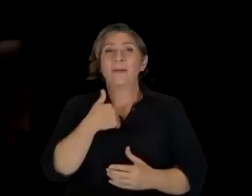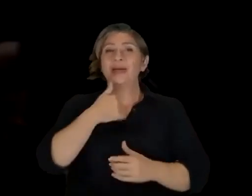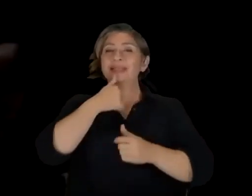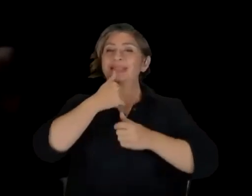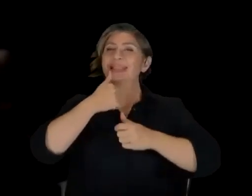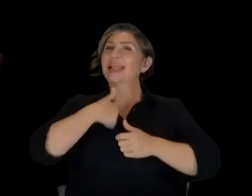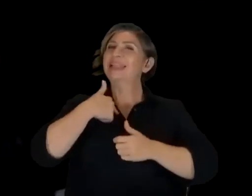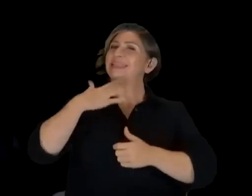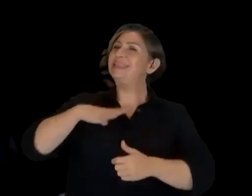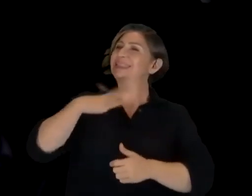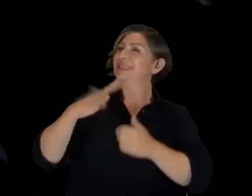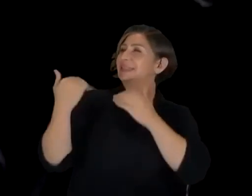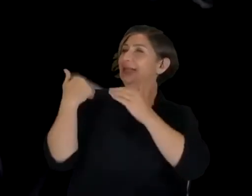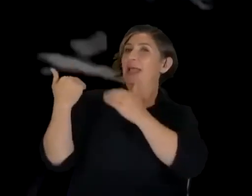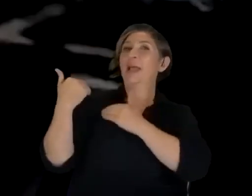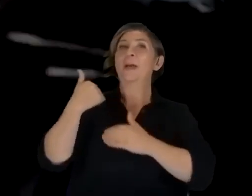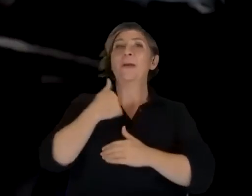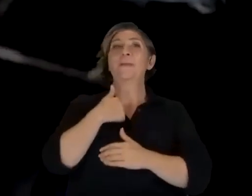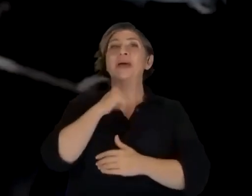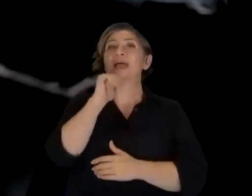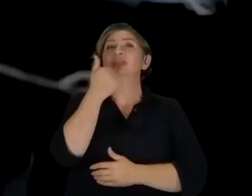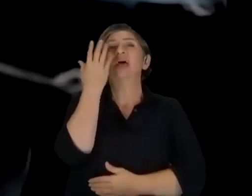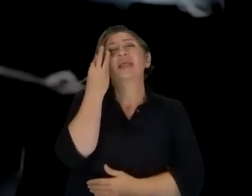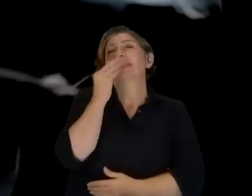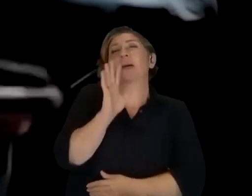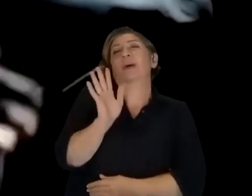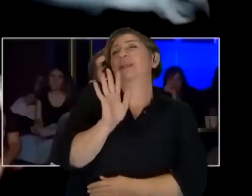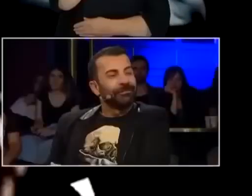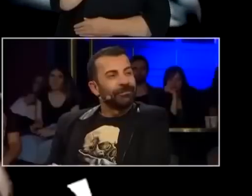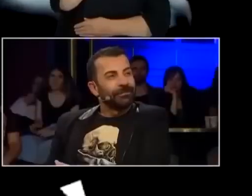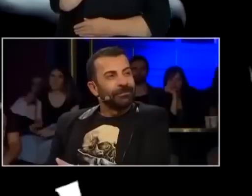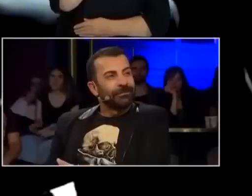Benden istediklerini ben hiç anlamadım.